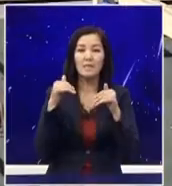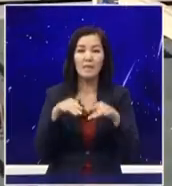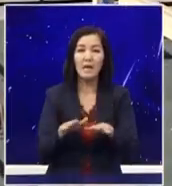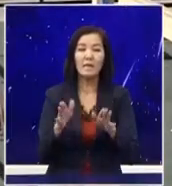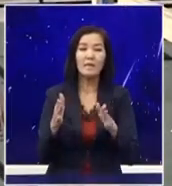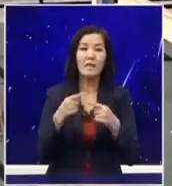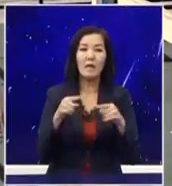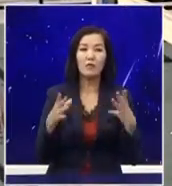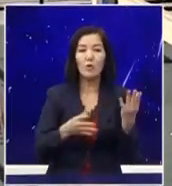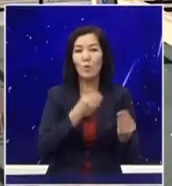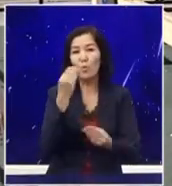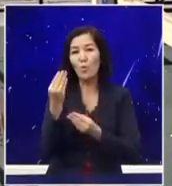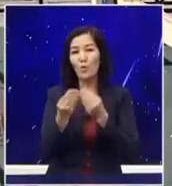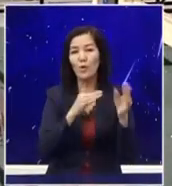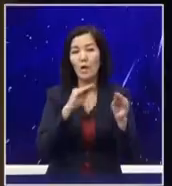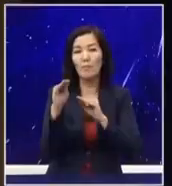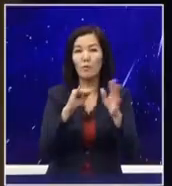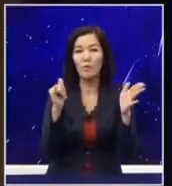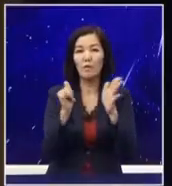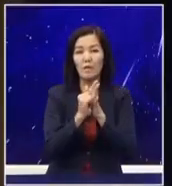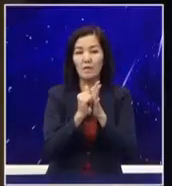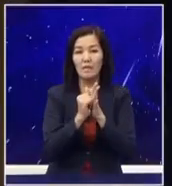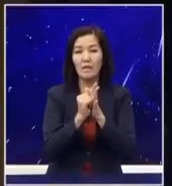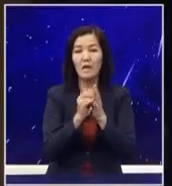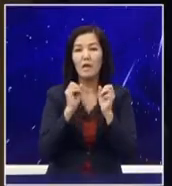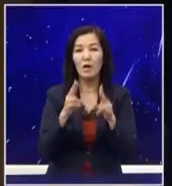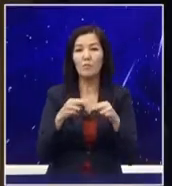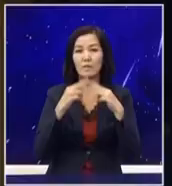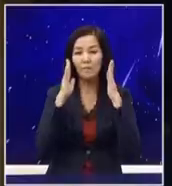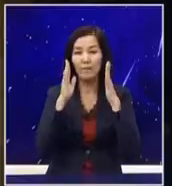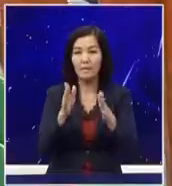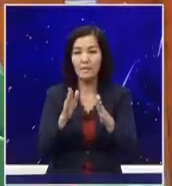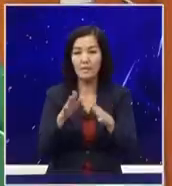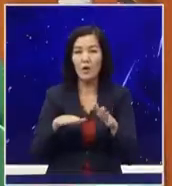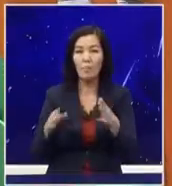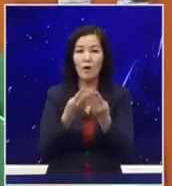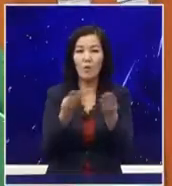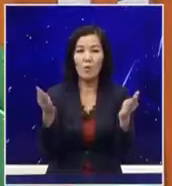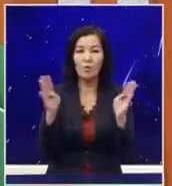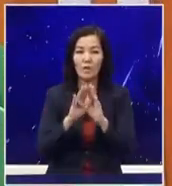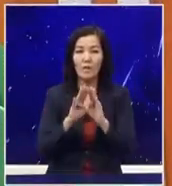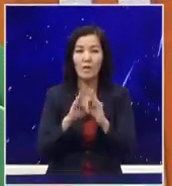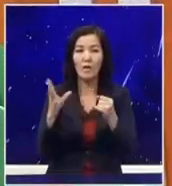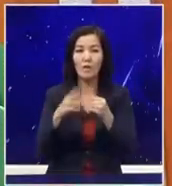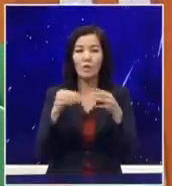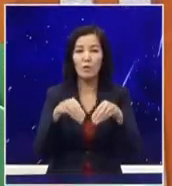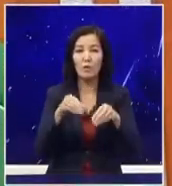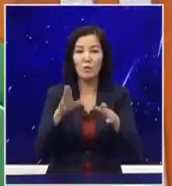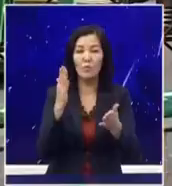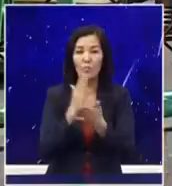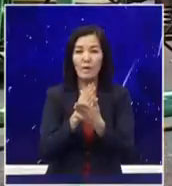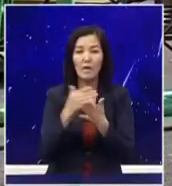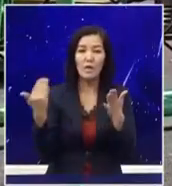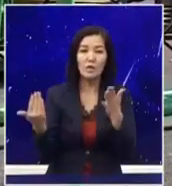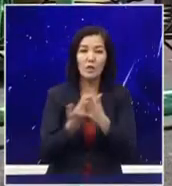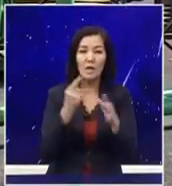жәшіктерін жасайды. Балалардың қауіпсіздігі де назардан тыс қалмайды. Жобаға сәйкес аумағын қошайды. Көгалдандыру да жоспарда. Жалпы